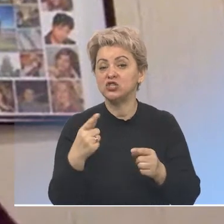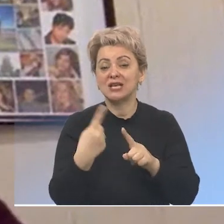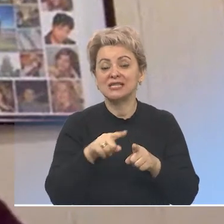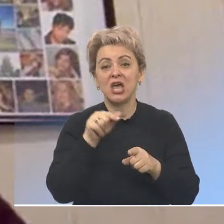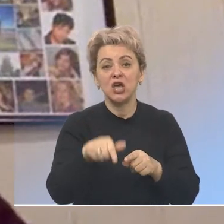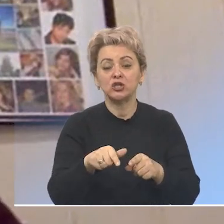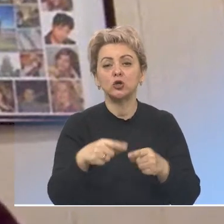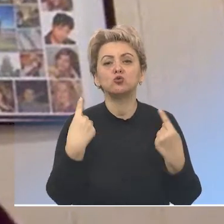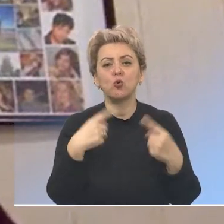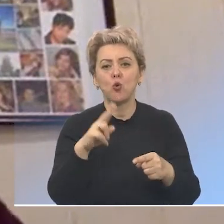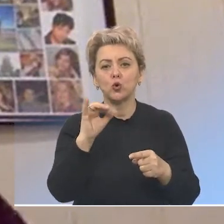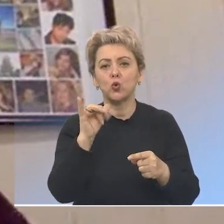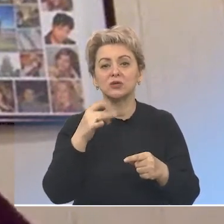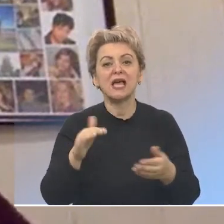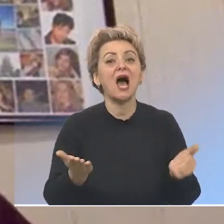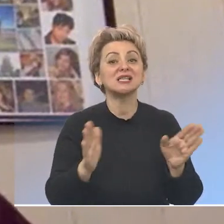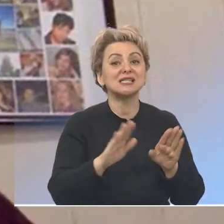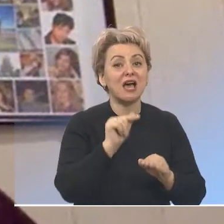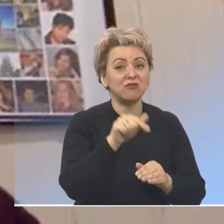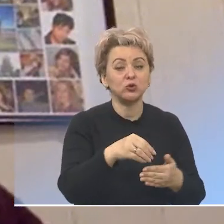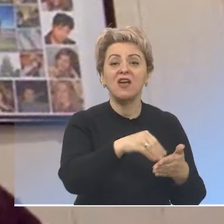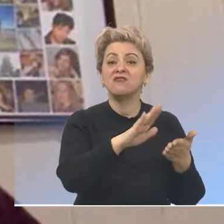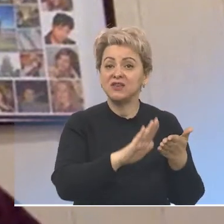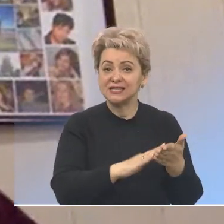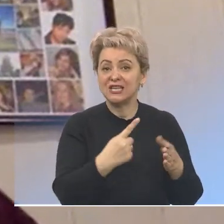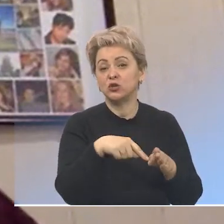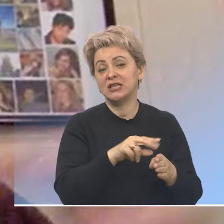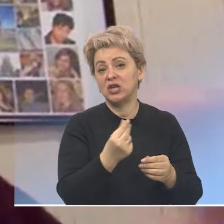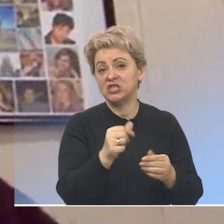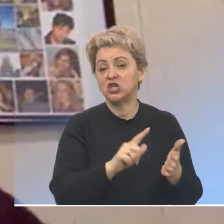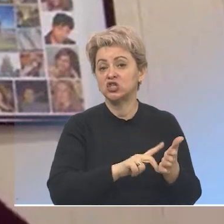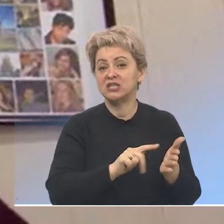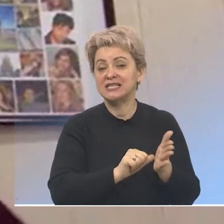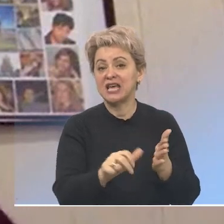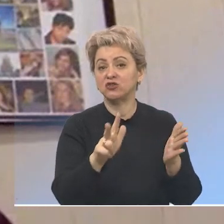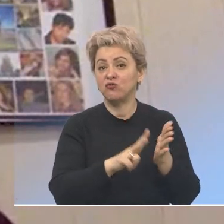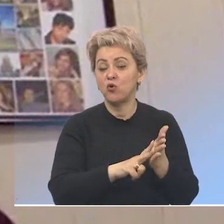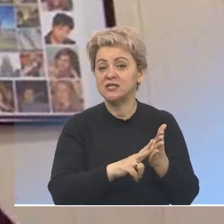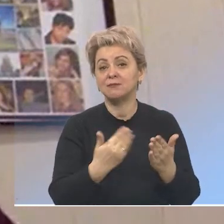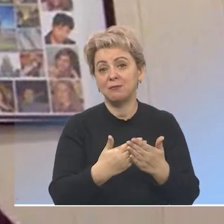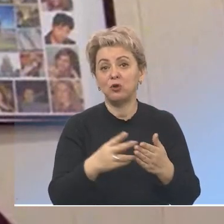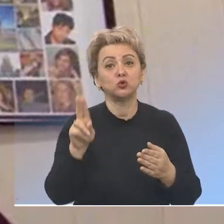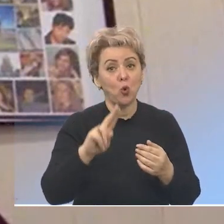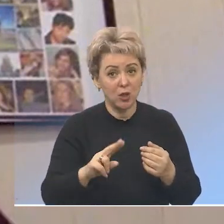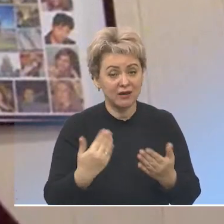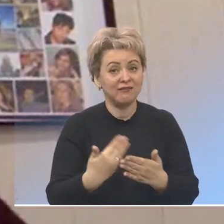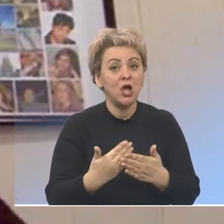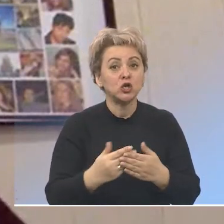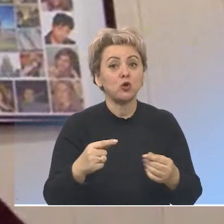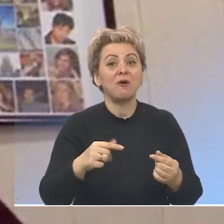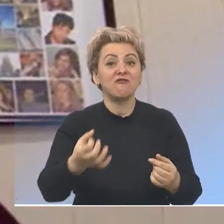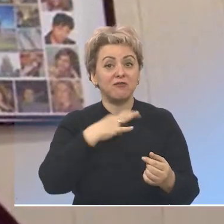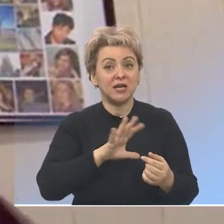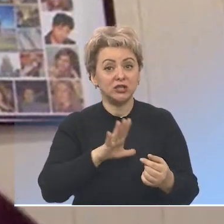сейчас это курс уже совершенно другой, они оставляют, фиксируют эту сумму по курсу 68, чтобы это было выгодно.